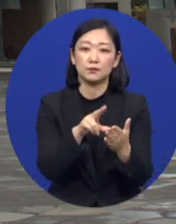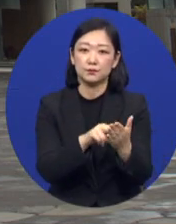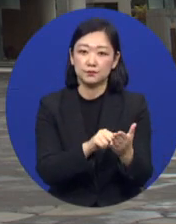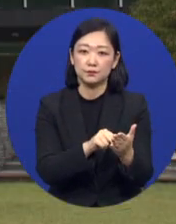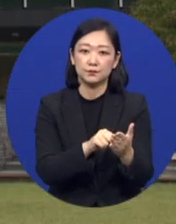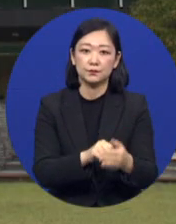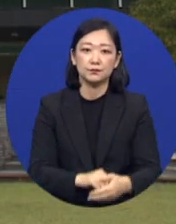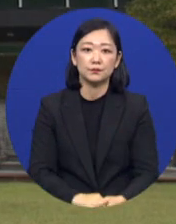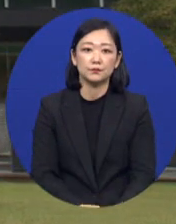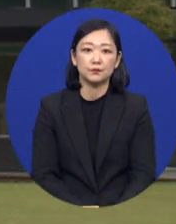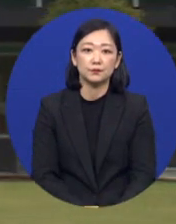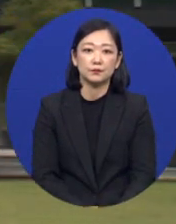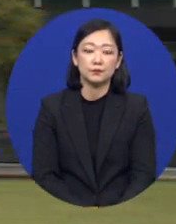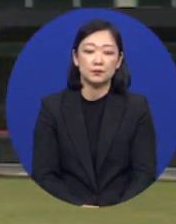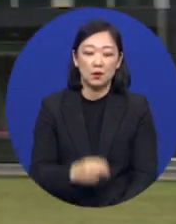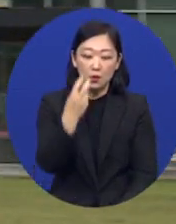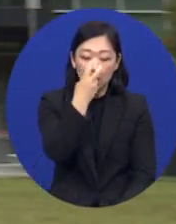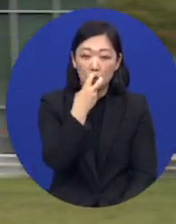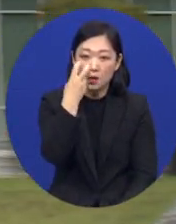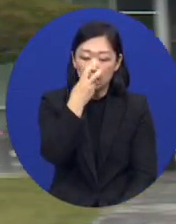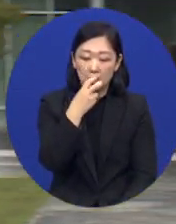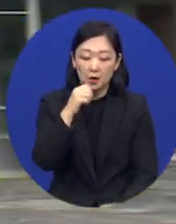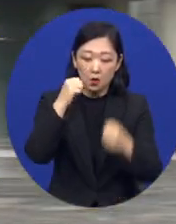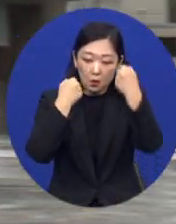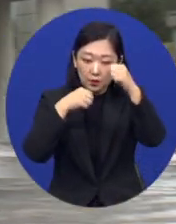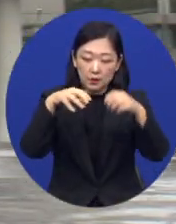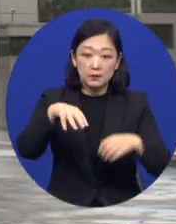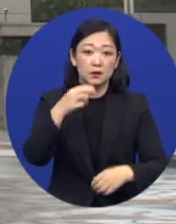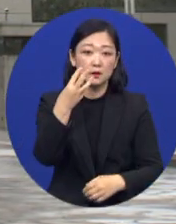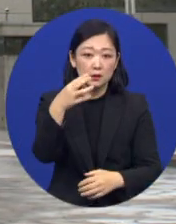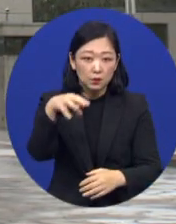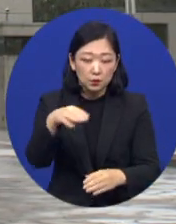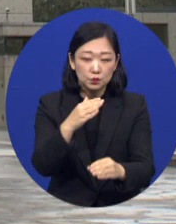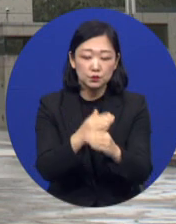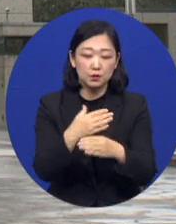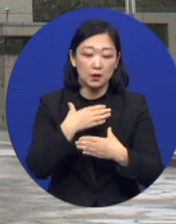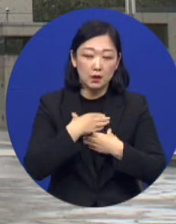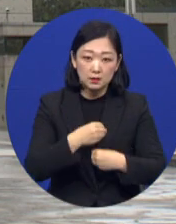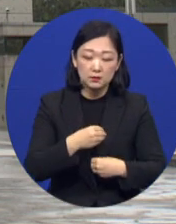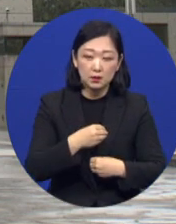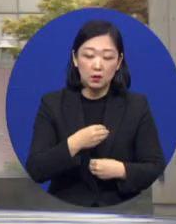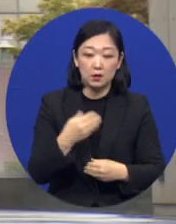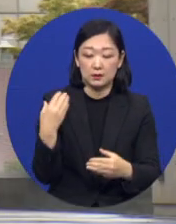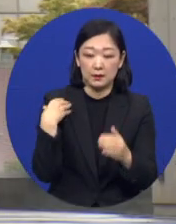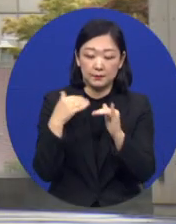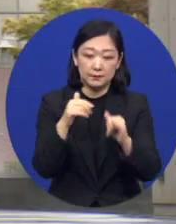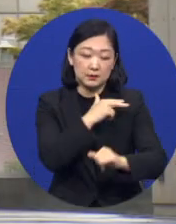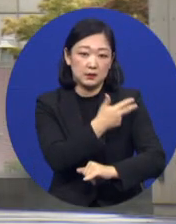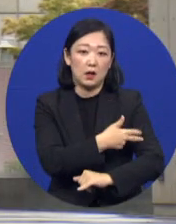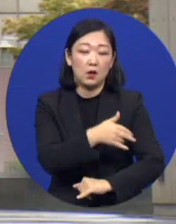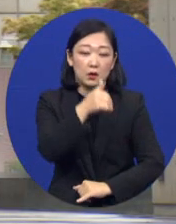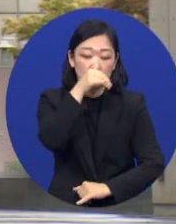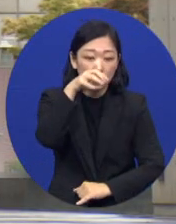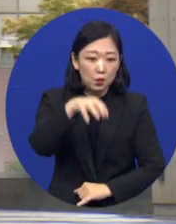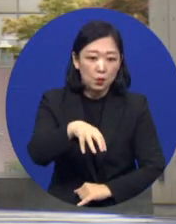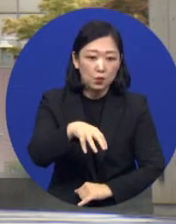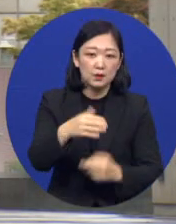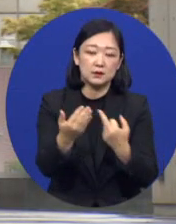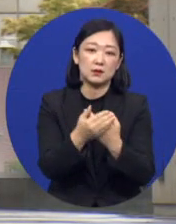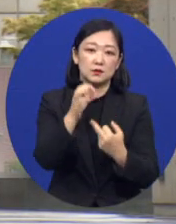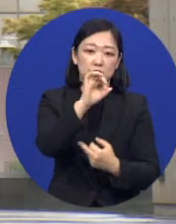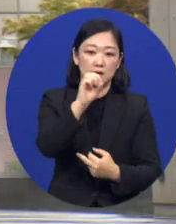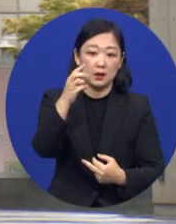걸렸습니다. 제주도가 관리하는 공연장 3곳 가운데 안전을 담당하는 하우스 매니저 자격을 가진 인력이 배치된 곳은